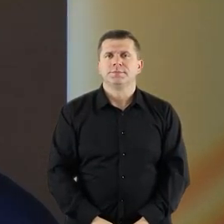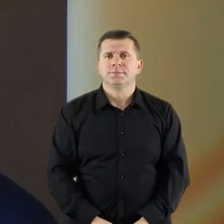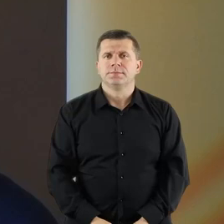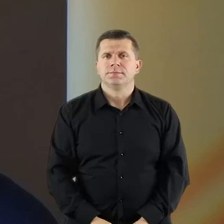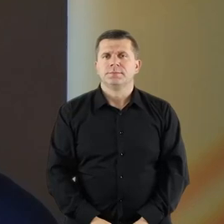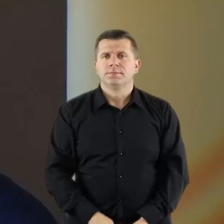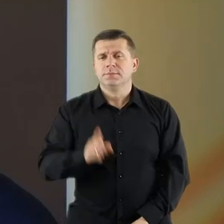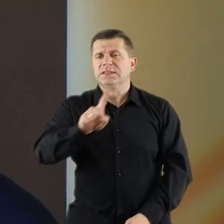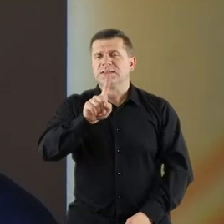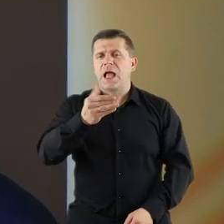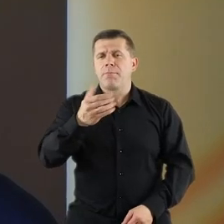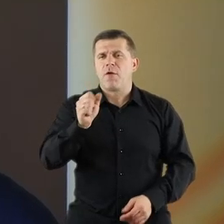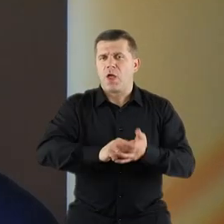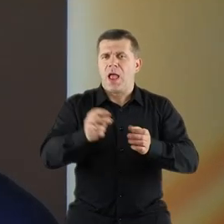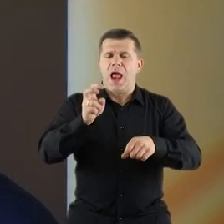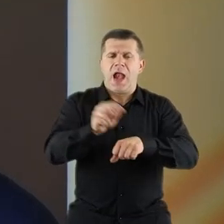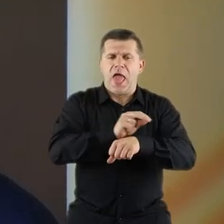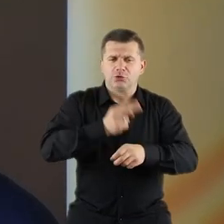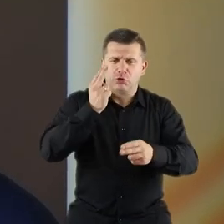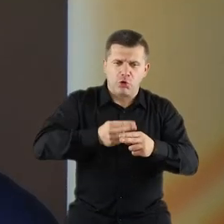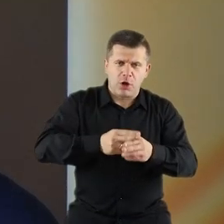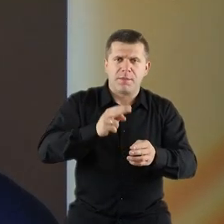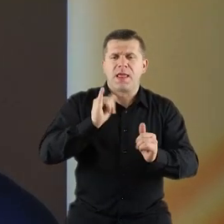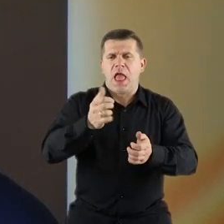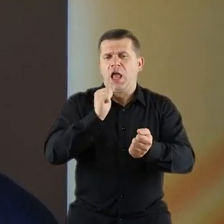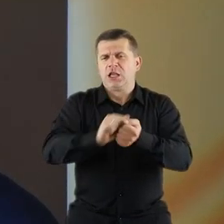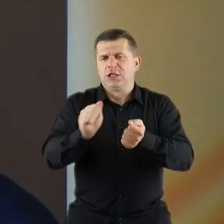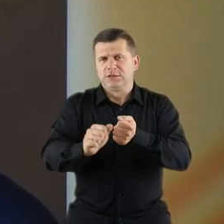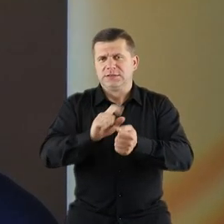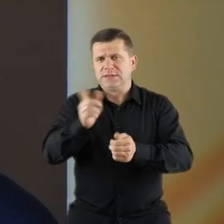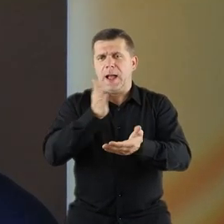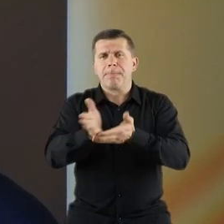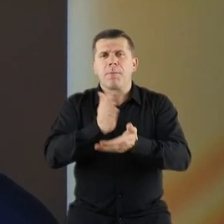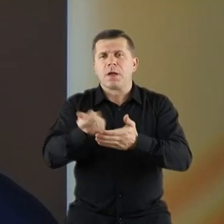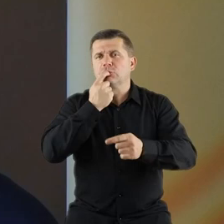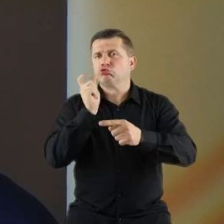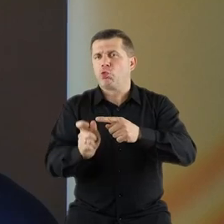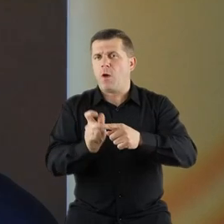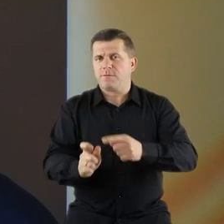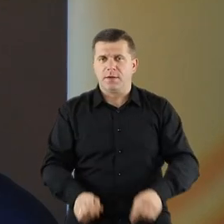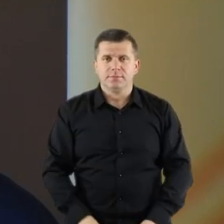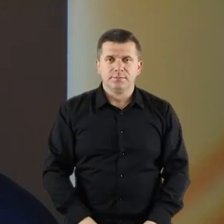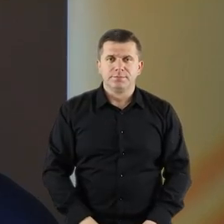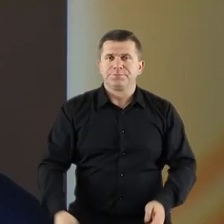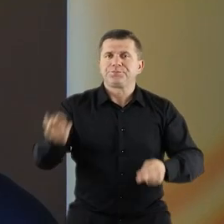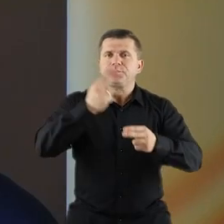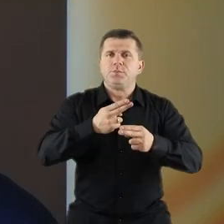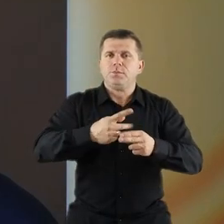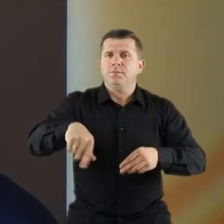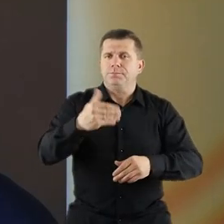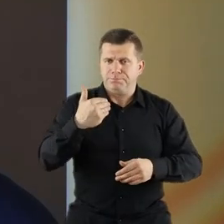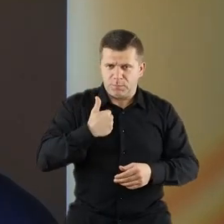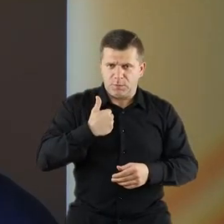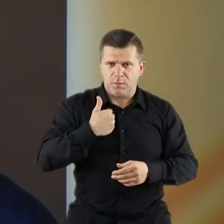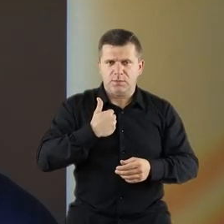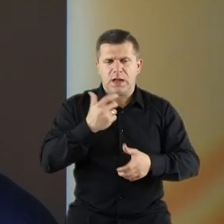za mowa to jest leczenie choroby lub niszczenie jakiego nieszczęścia za pomocą słowa choroby również